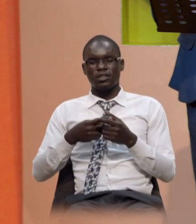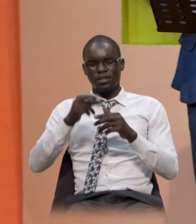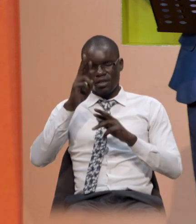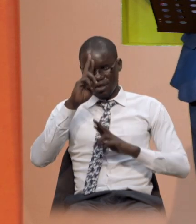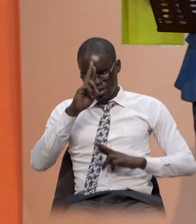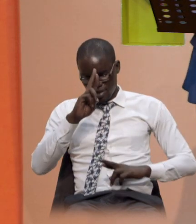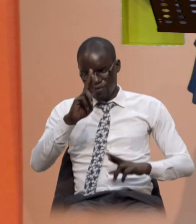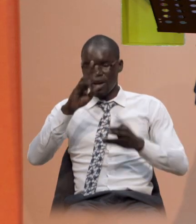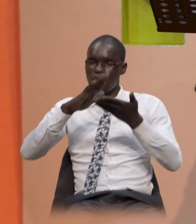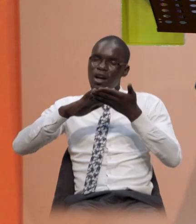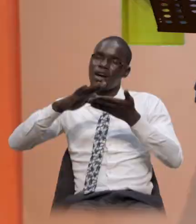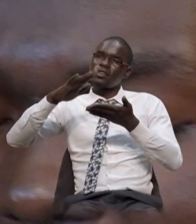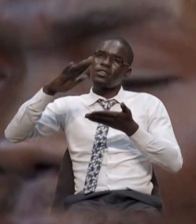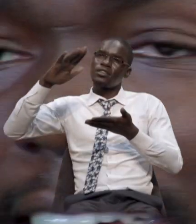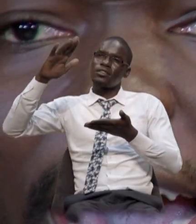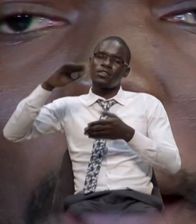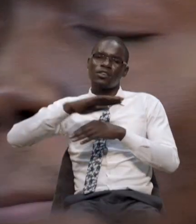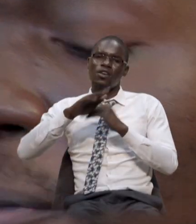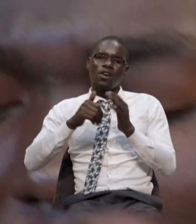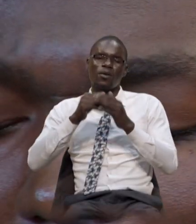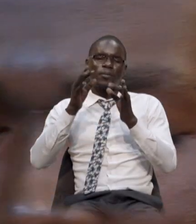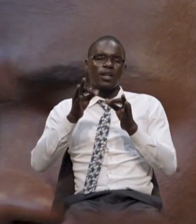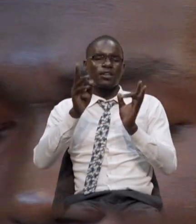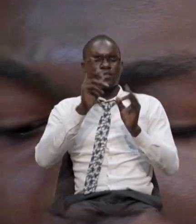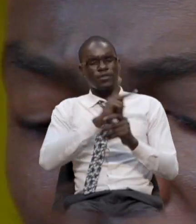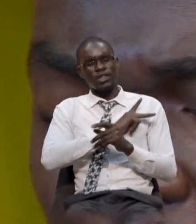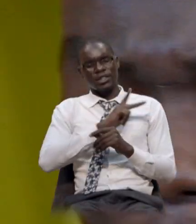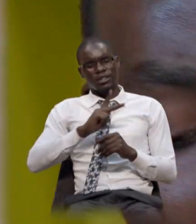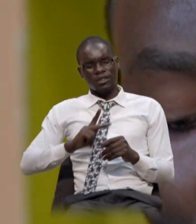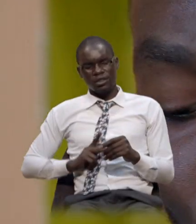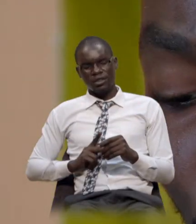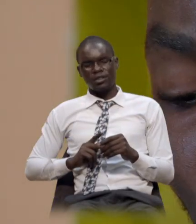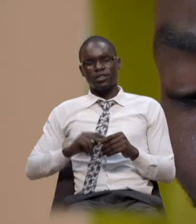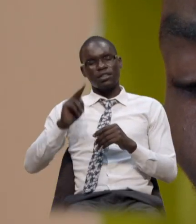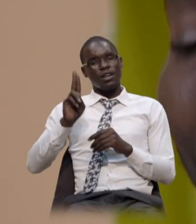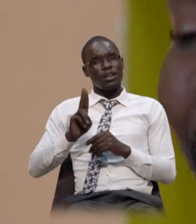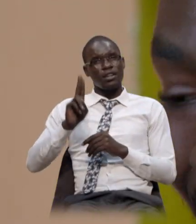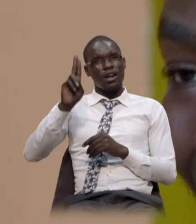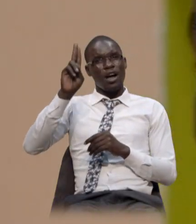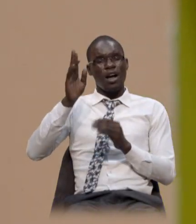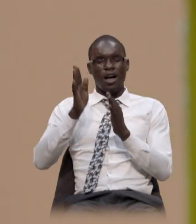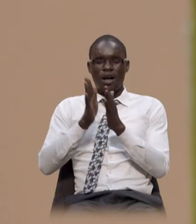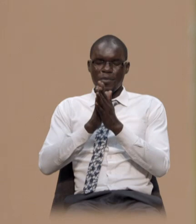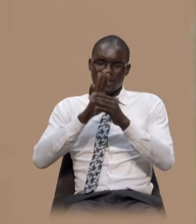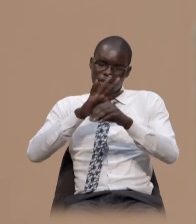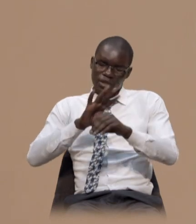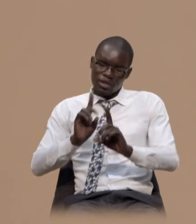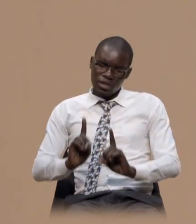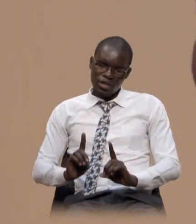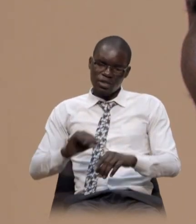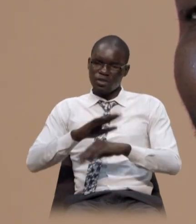Heshima na sifa yake mfalme. Juu hata